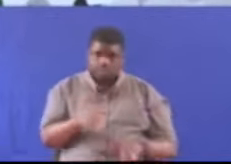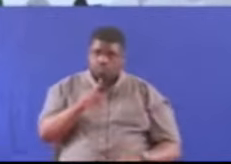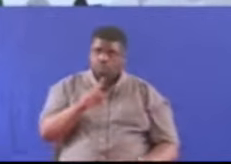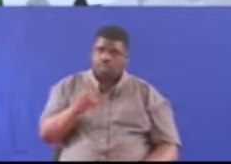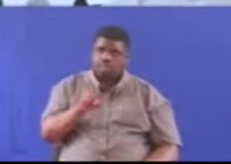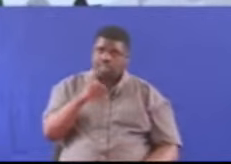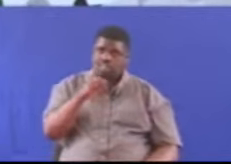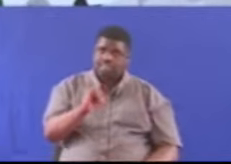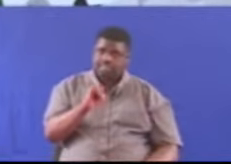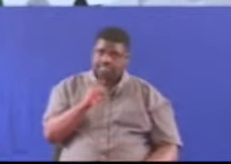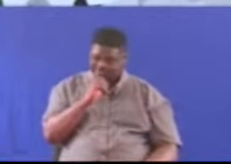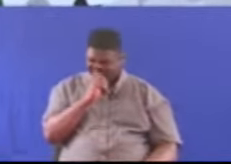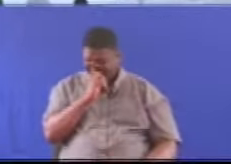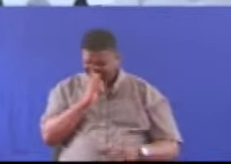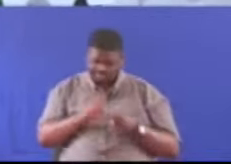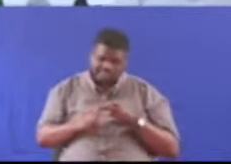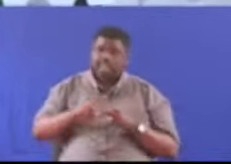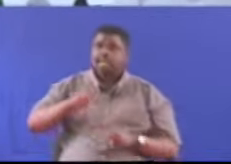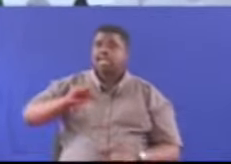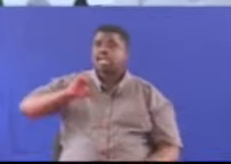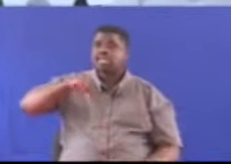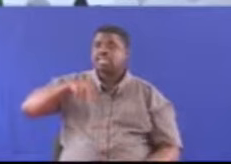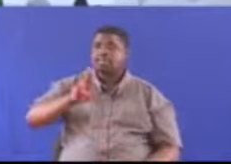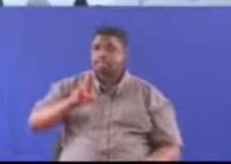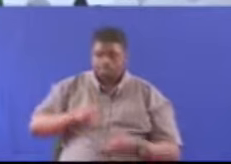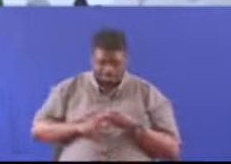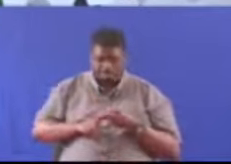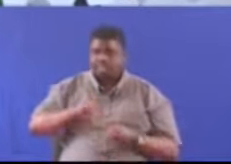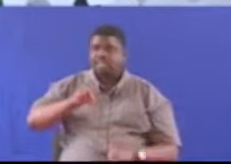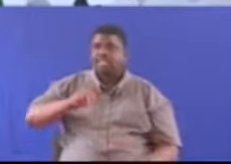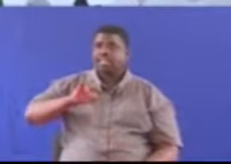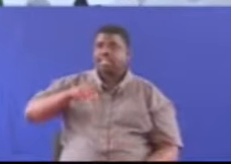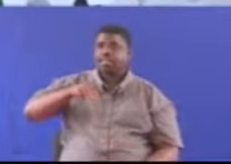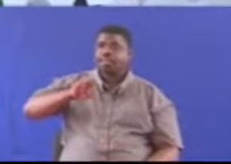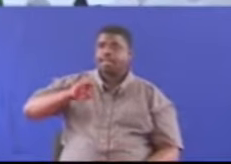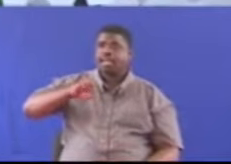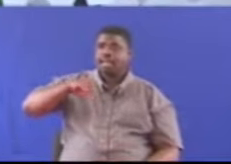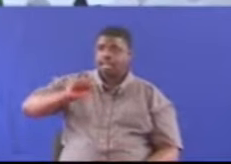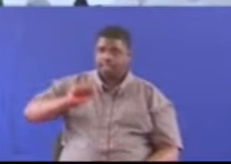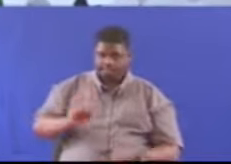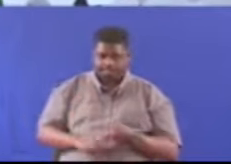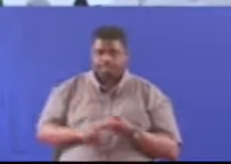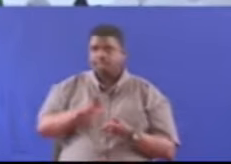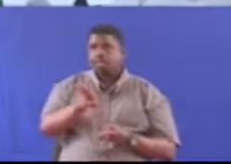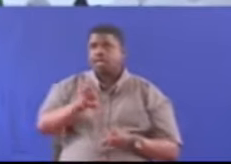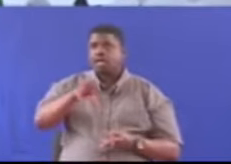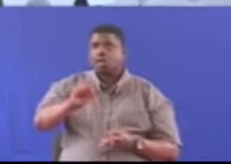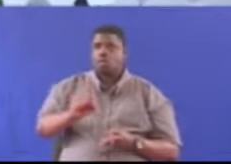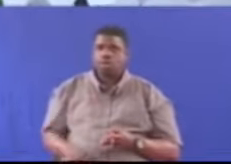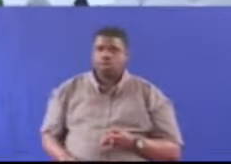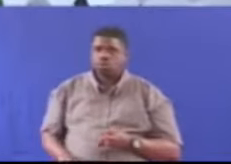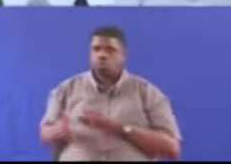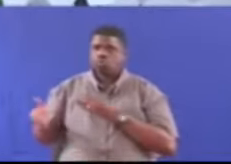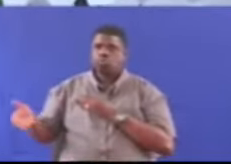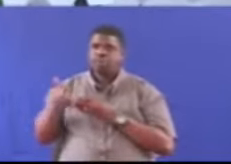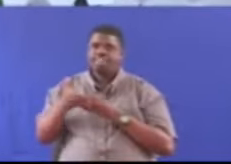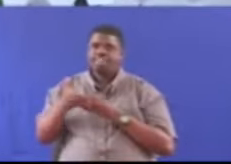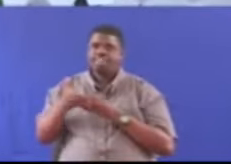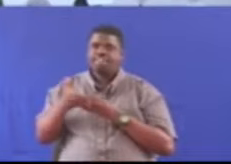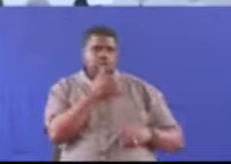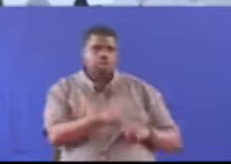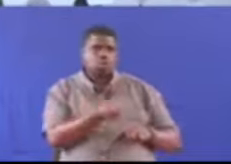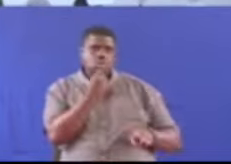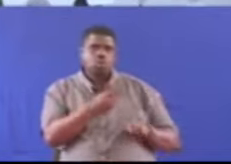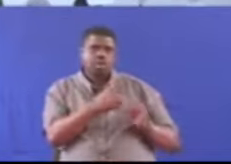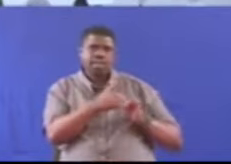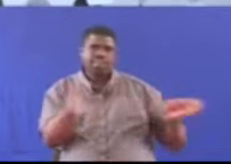mheshimiwa Kassim, akiweko mheshimiwa Kimea na mheshimiwa Hawa Mwaifunga, tulizifunga kura zetu za